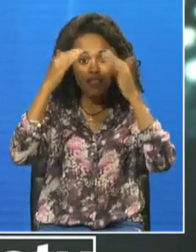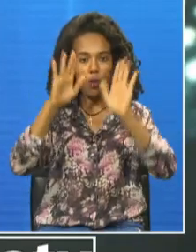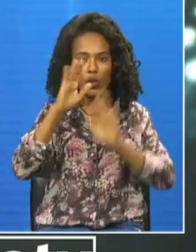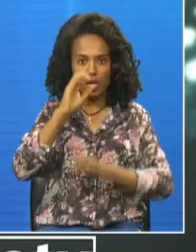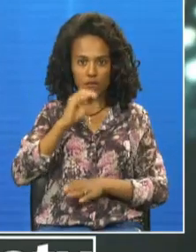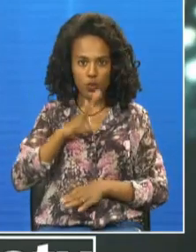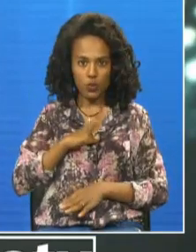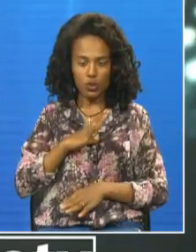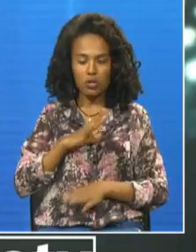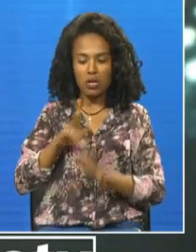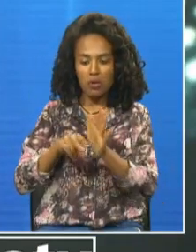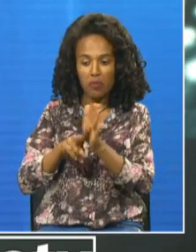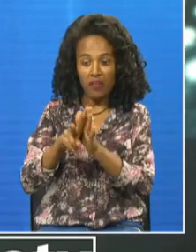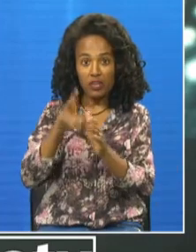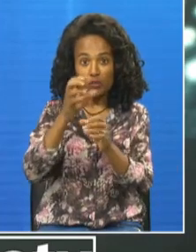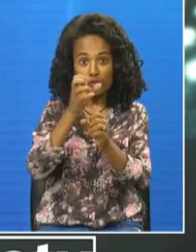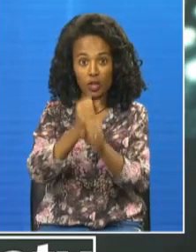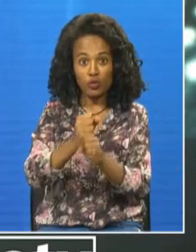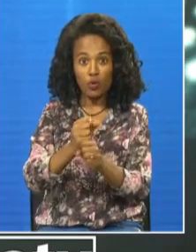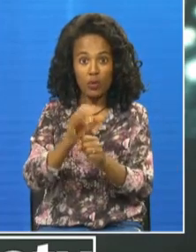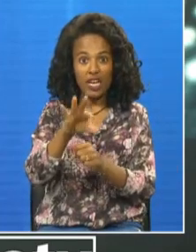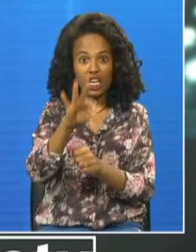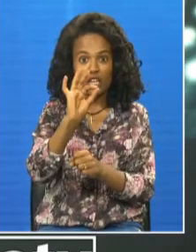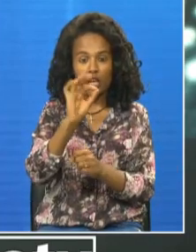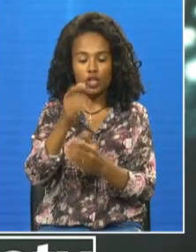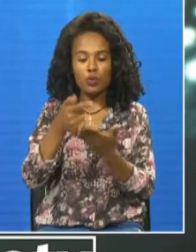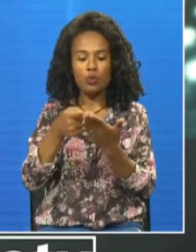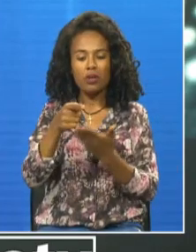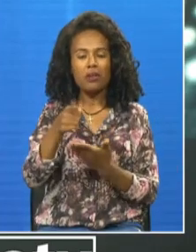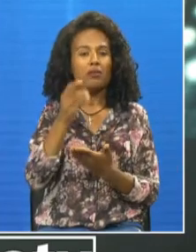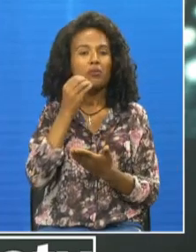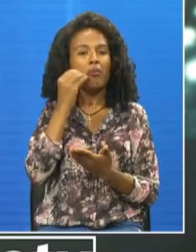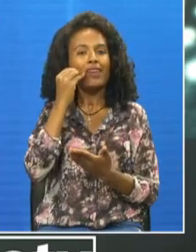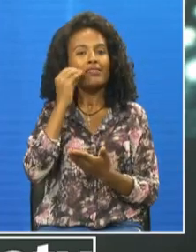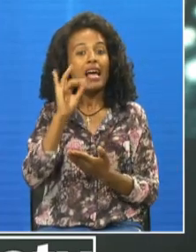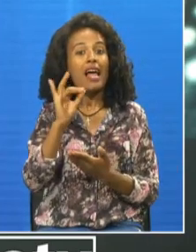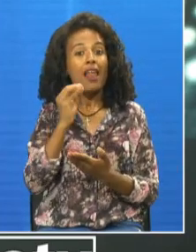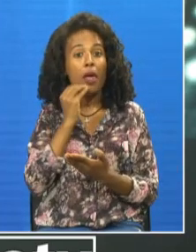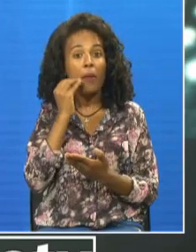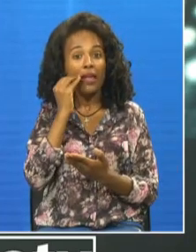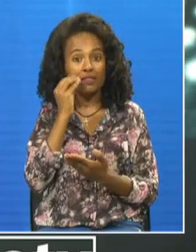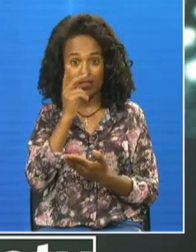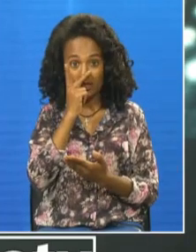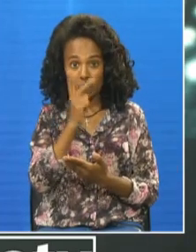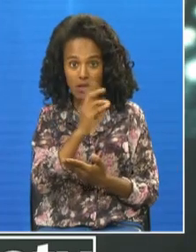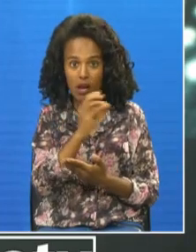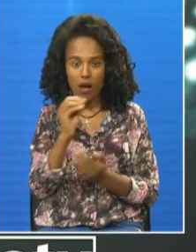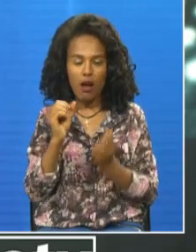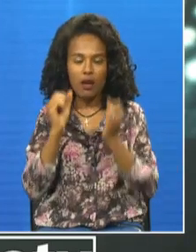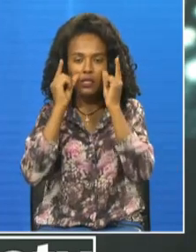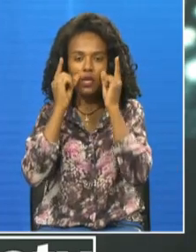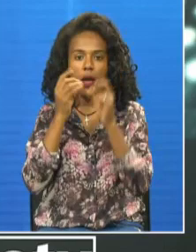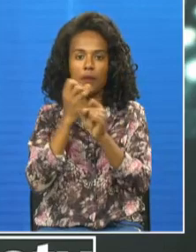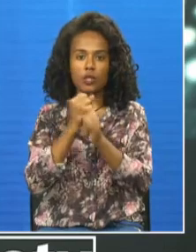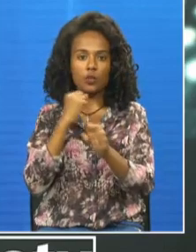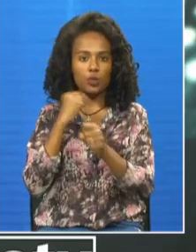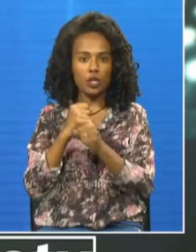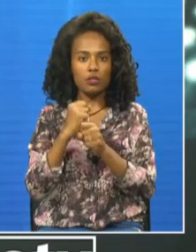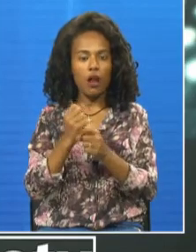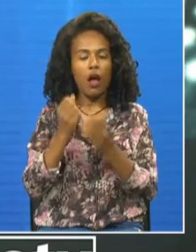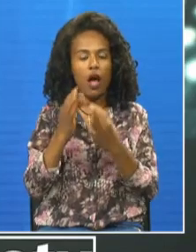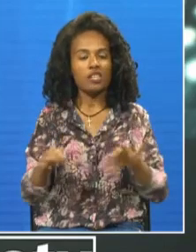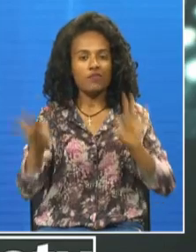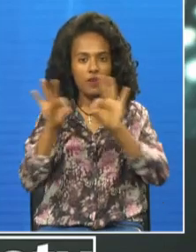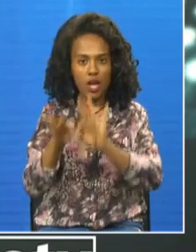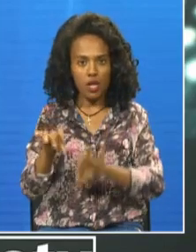ለቤት ልየታ 1 በኮሮና የተያዘ ሰው የተገኘ ሲሆን የቤት ለቤት ልየታው የሚቀጥል መሆኑን ነው ዶክተር ሙሉጌታ እንዳለ የነገሩን።